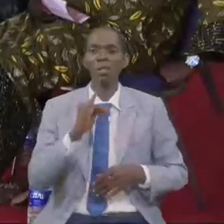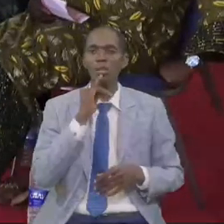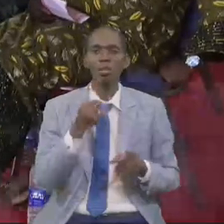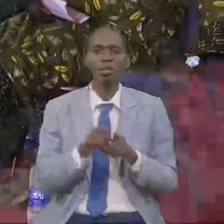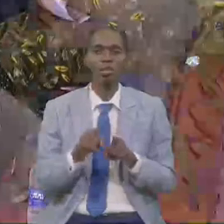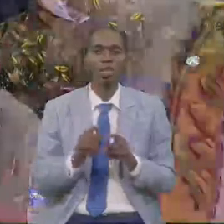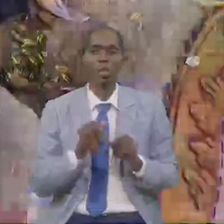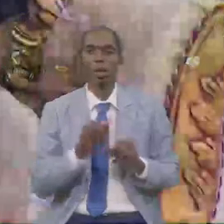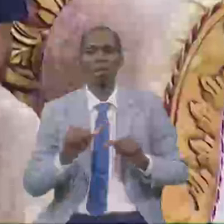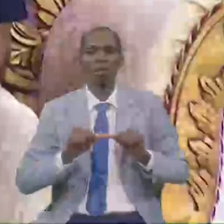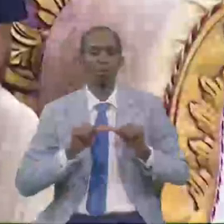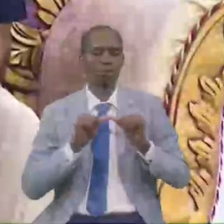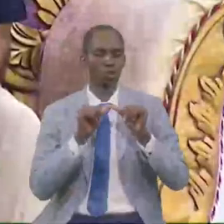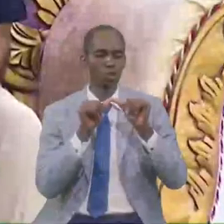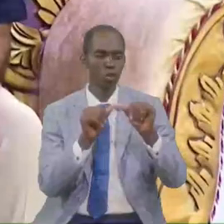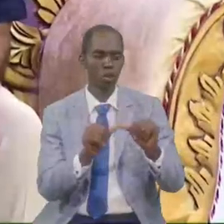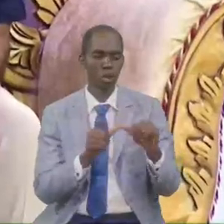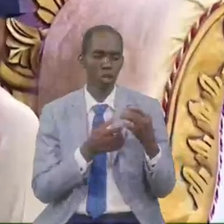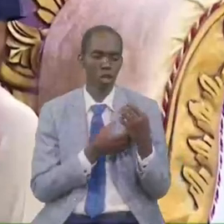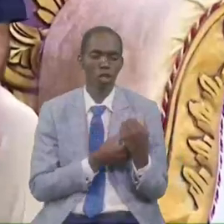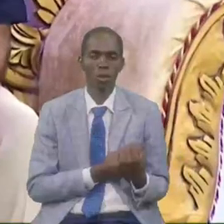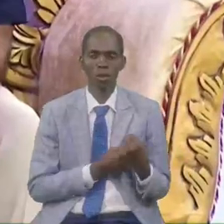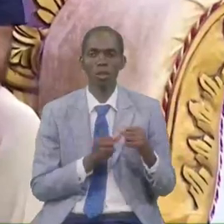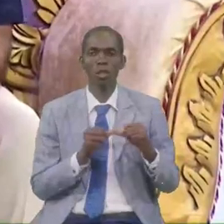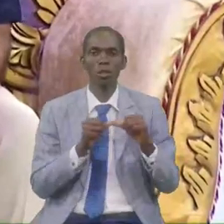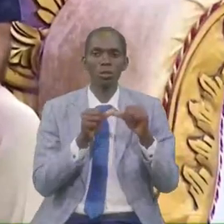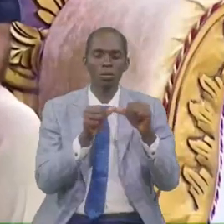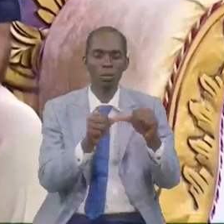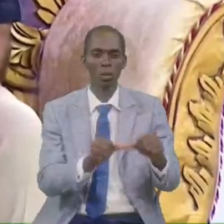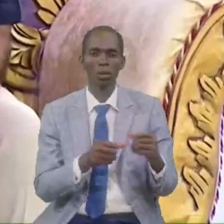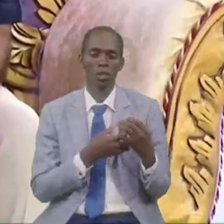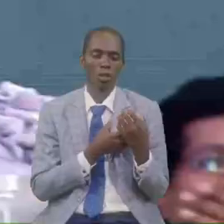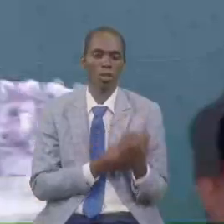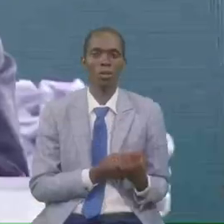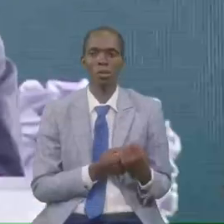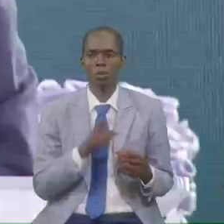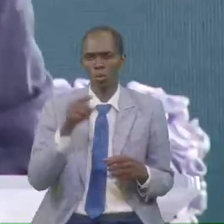Et il y a le courage constant. Le courage constant.